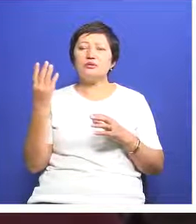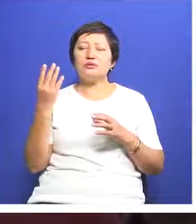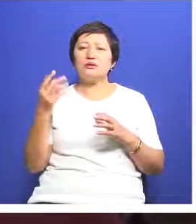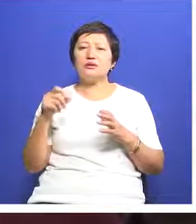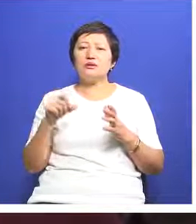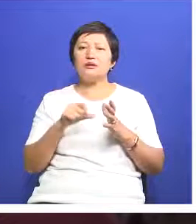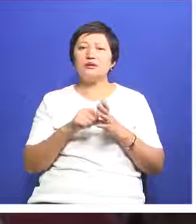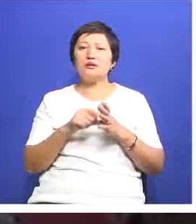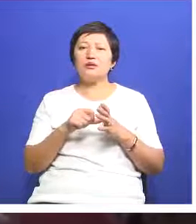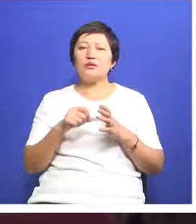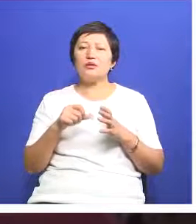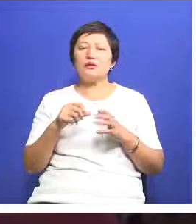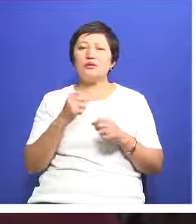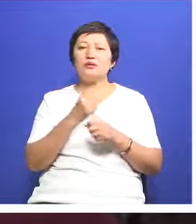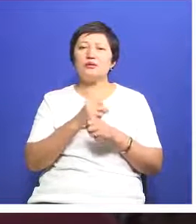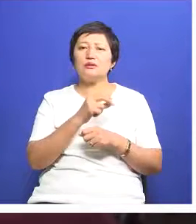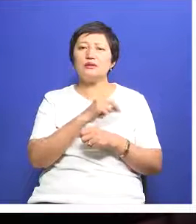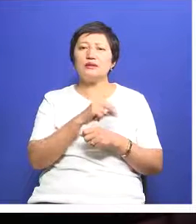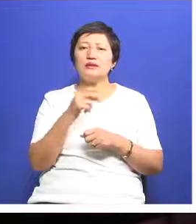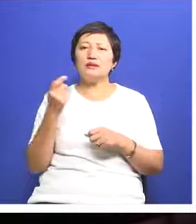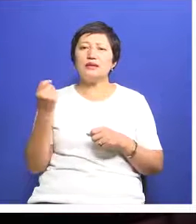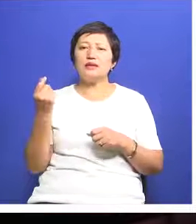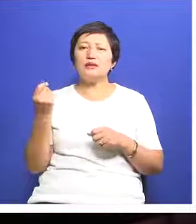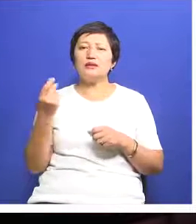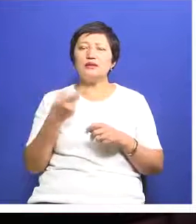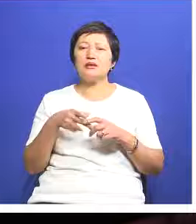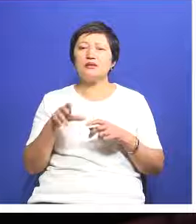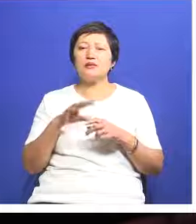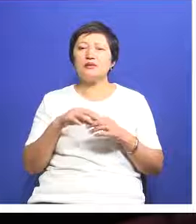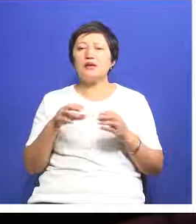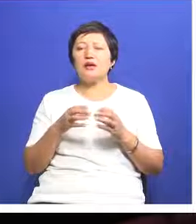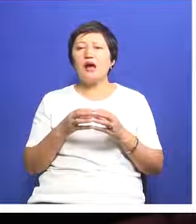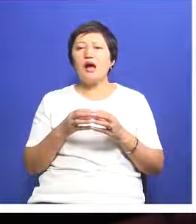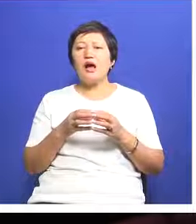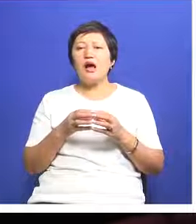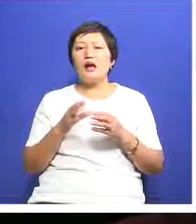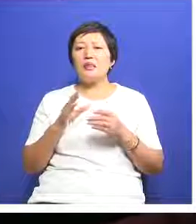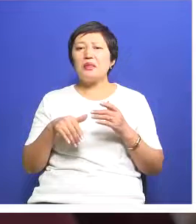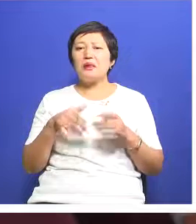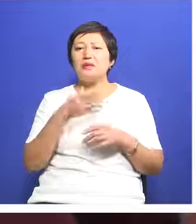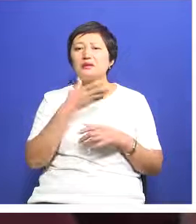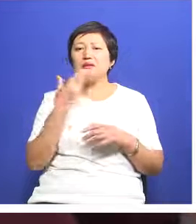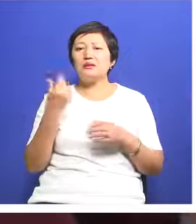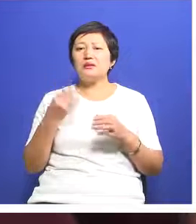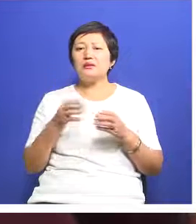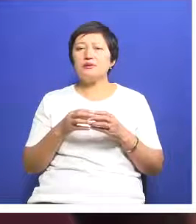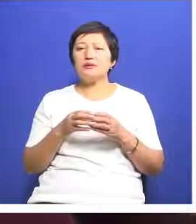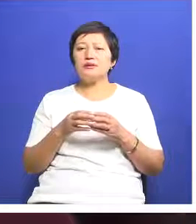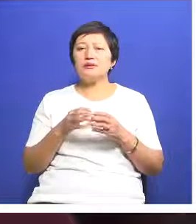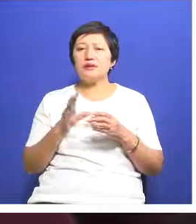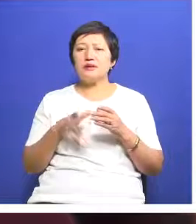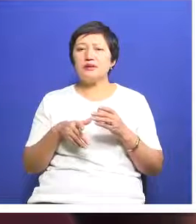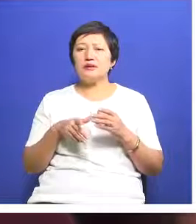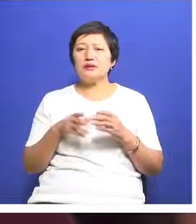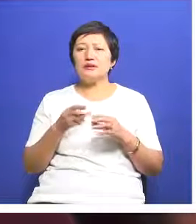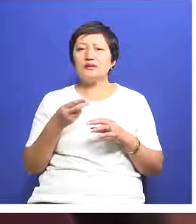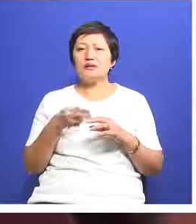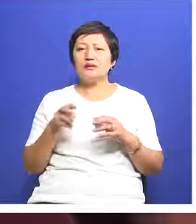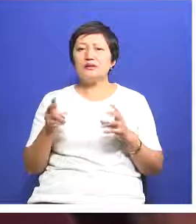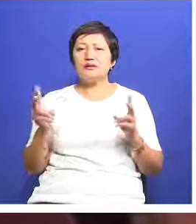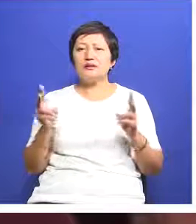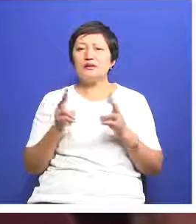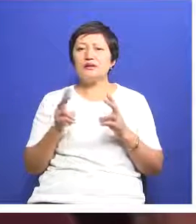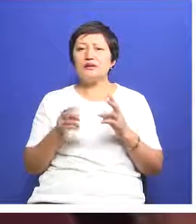қалады. Сәл жалғап қалады 3-4 үй. Енді ол әлі да қанша жалғанып біткен жоқ. Енді аяқтайтын шығар ендігі